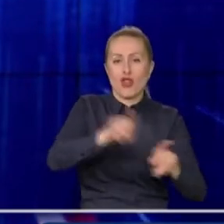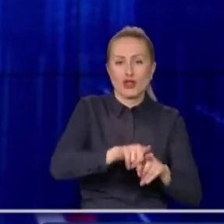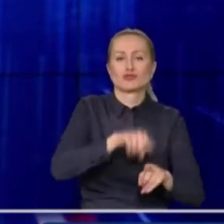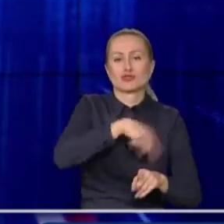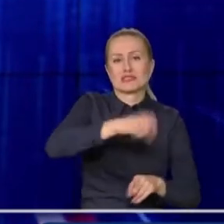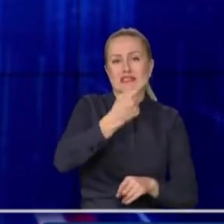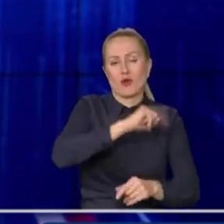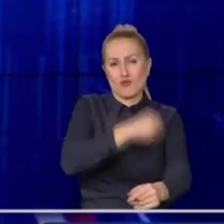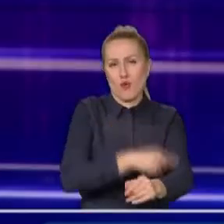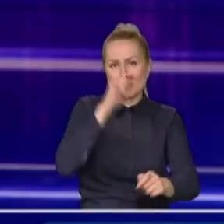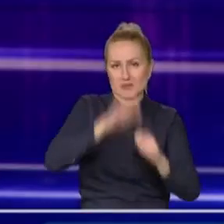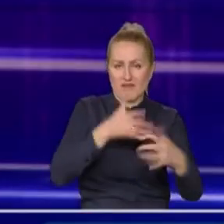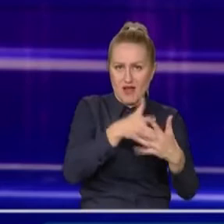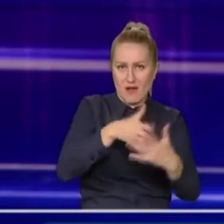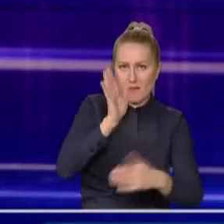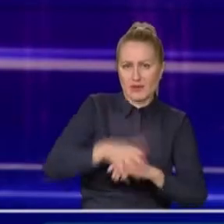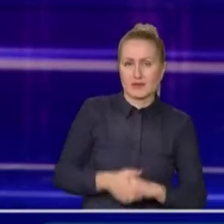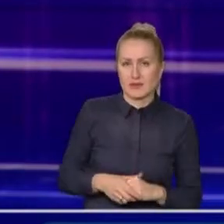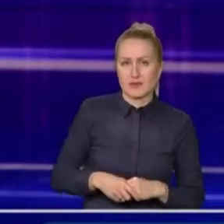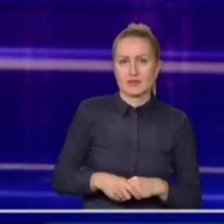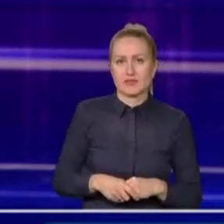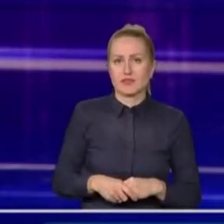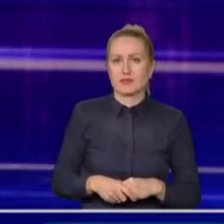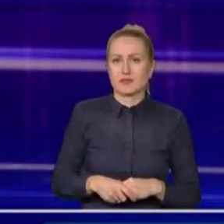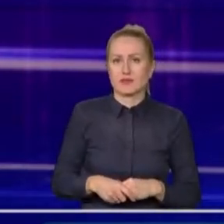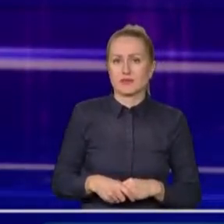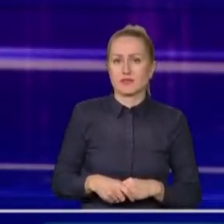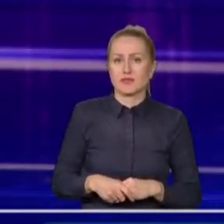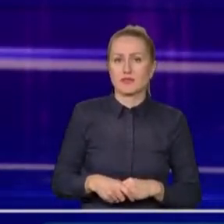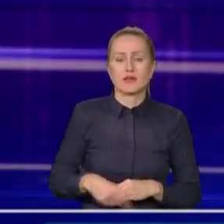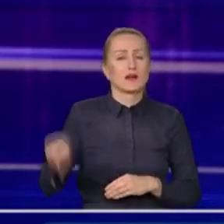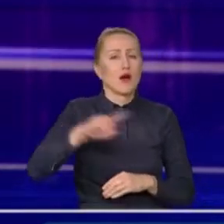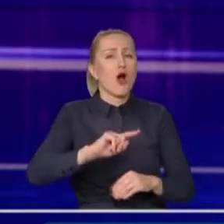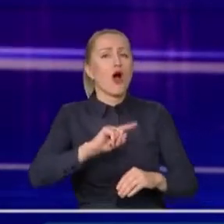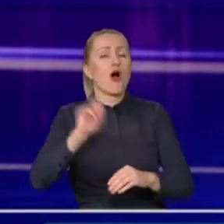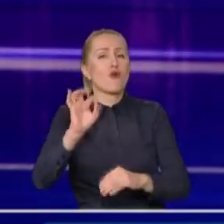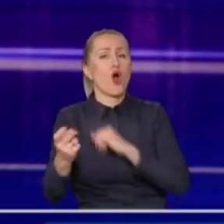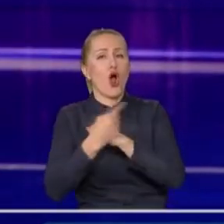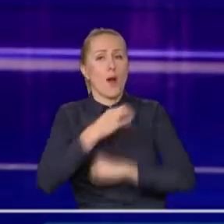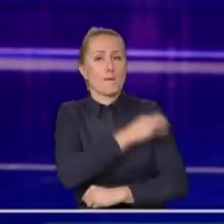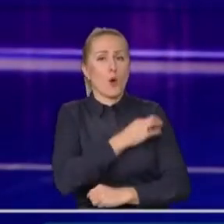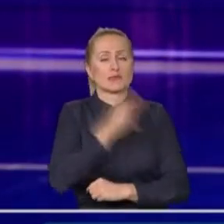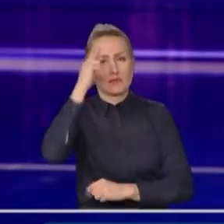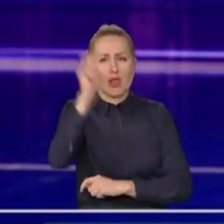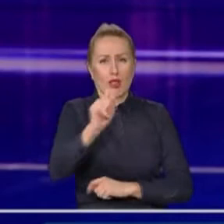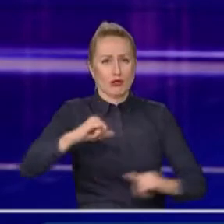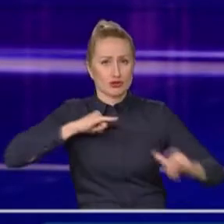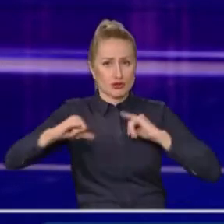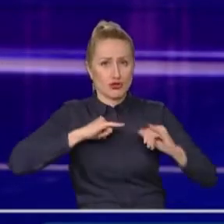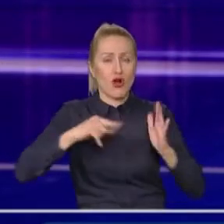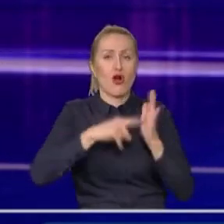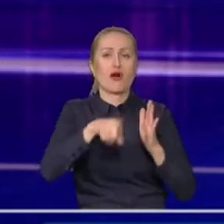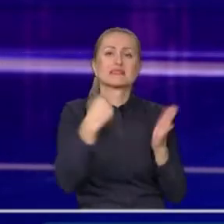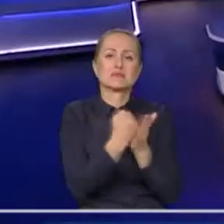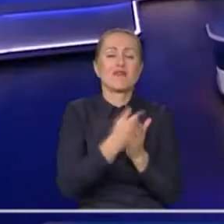na moment prokuratura. Ale opozycja apeluje do rządu, by tę sprawę rozwiązać w